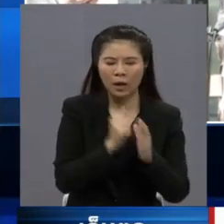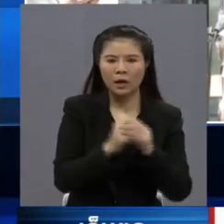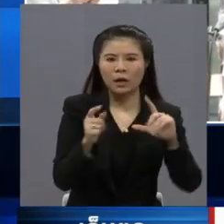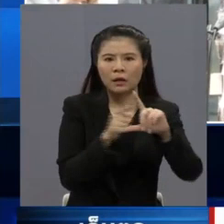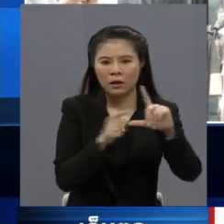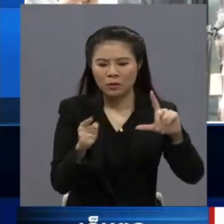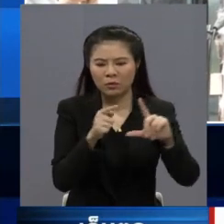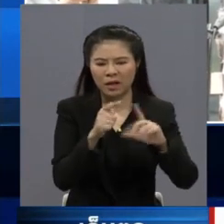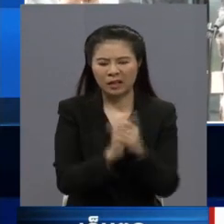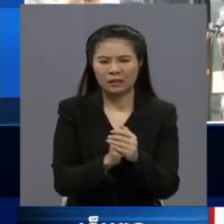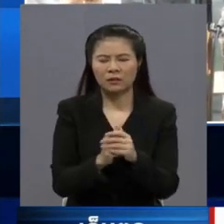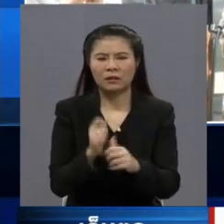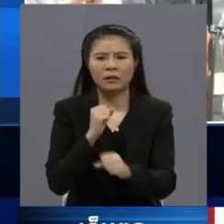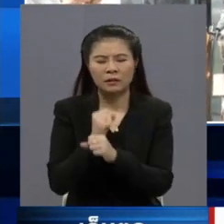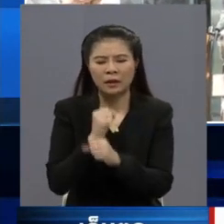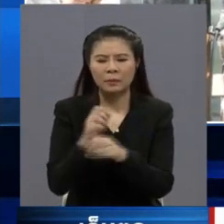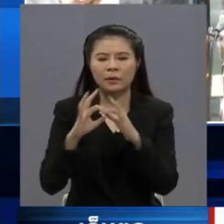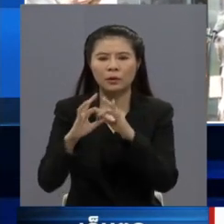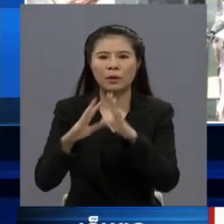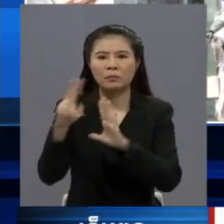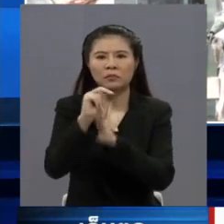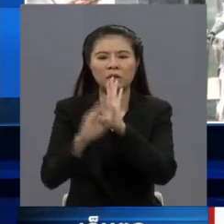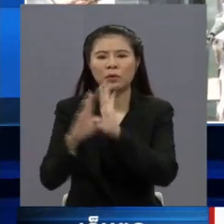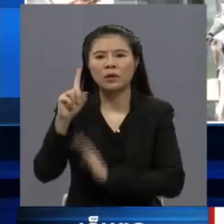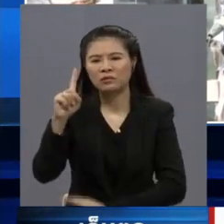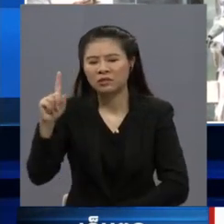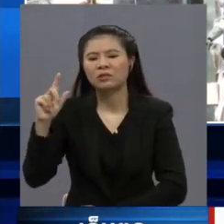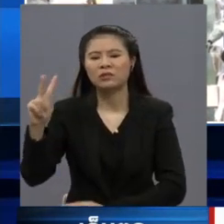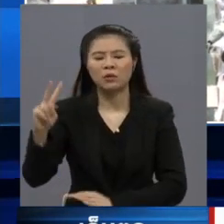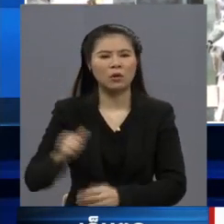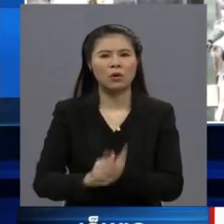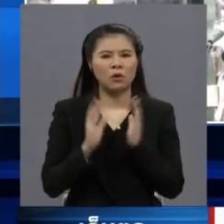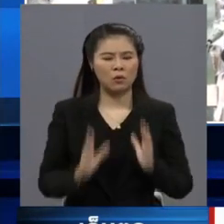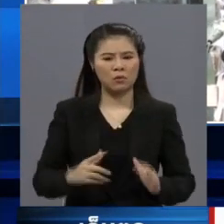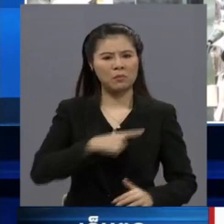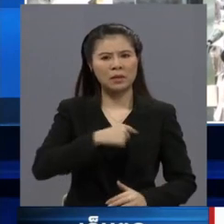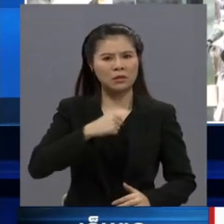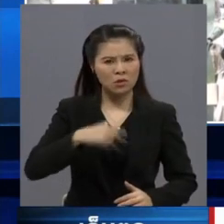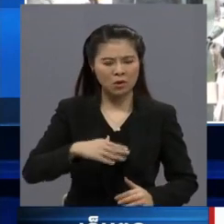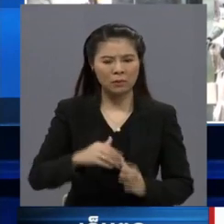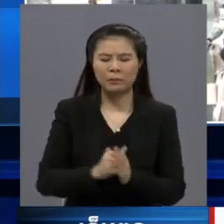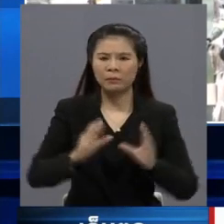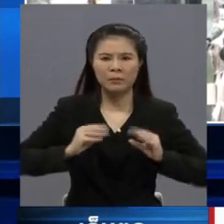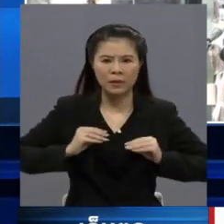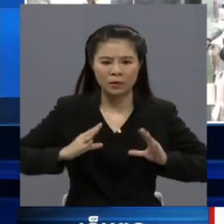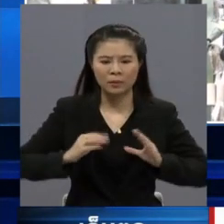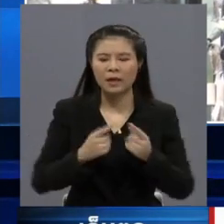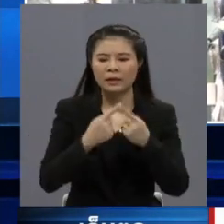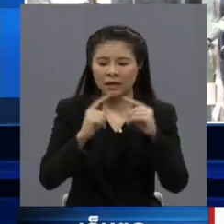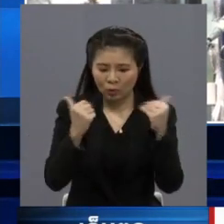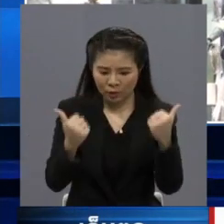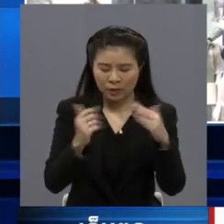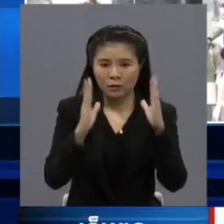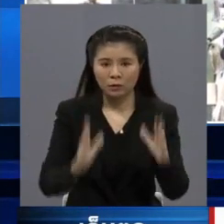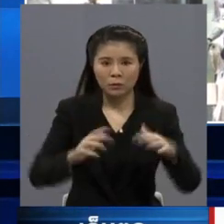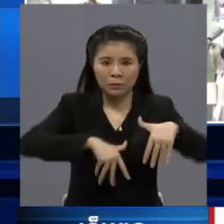จะโหวตให้นะคุณชัยธวัฒน์ก็บอกนโยบายและความเหมาะสมของแคนดิเดตนายกประชาชนเขาแสดงออกและ